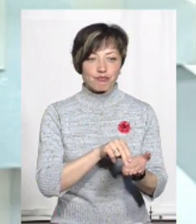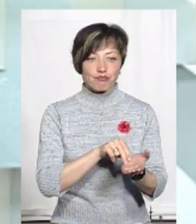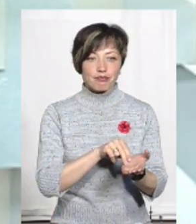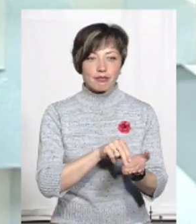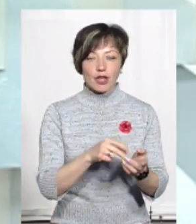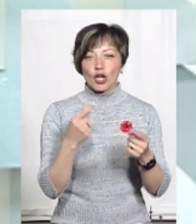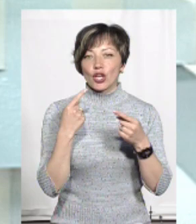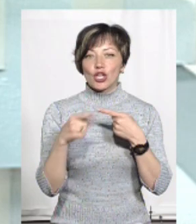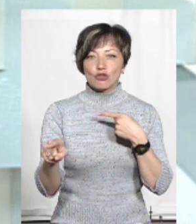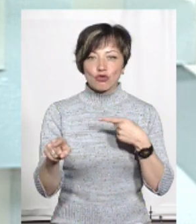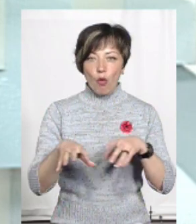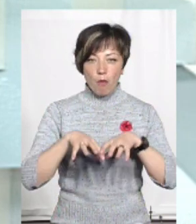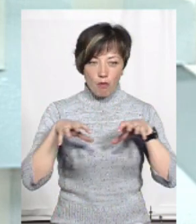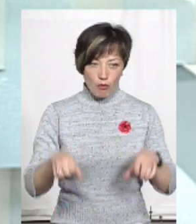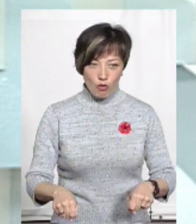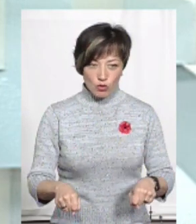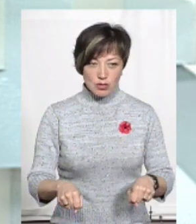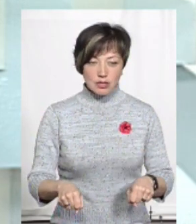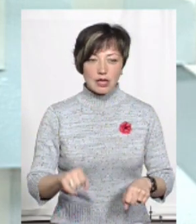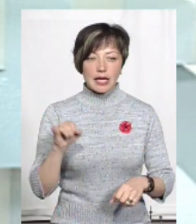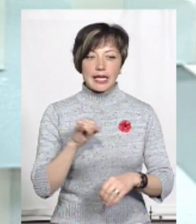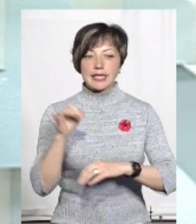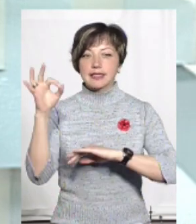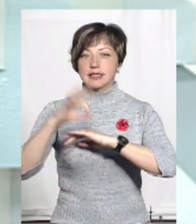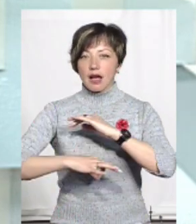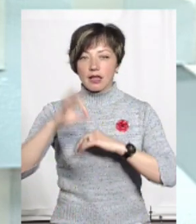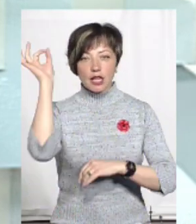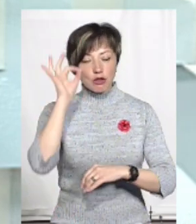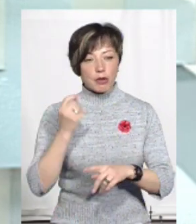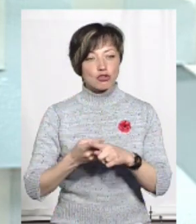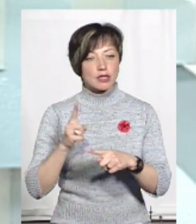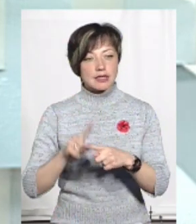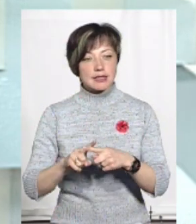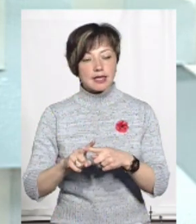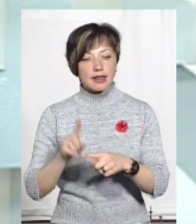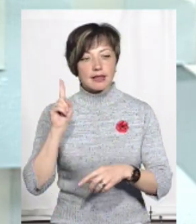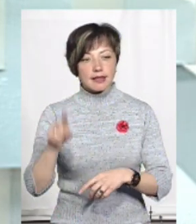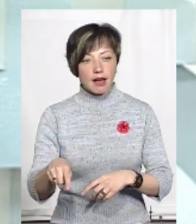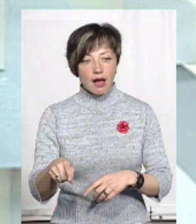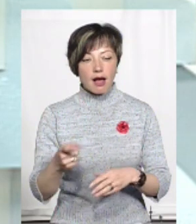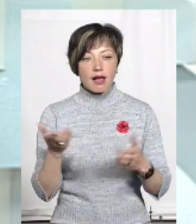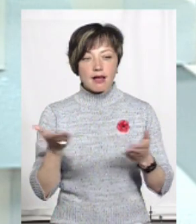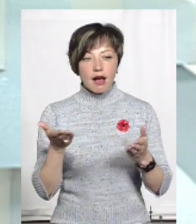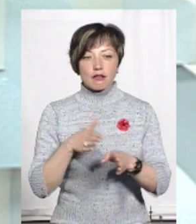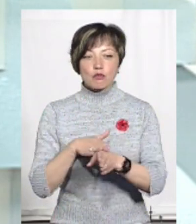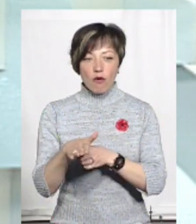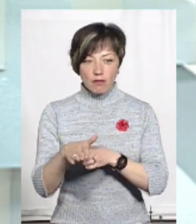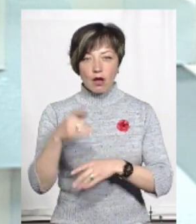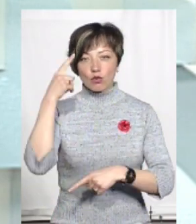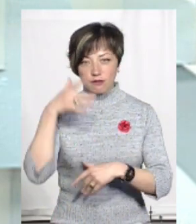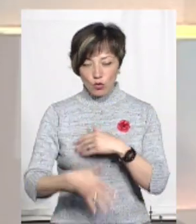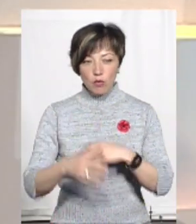іншого монстра, про який я сказав. Ну і Західна Німеччина – це та, яка сповна